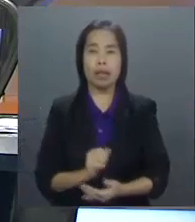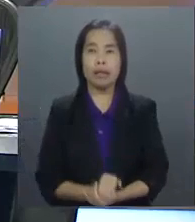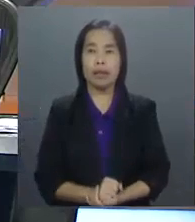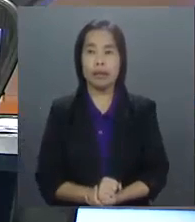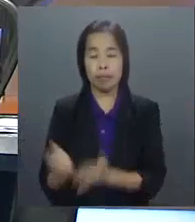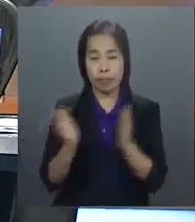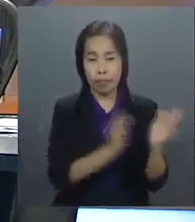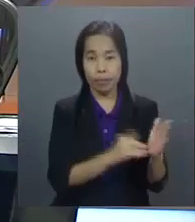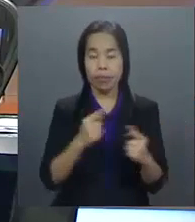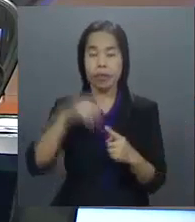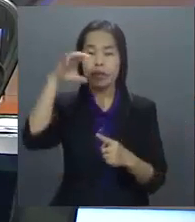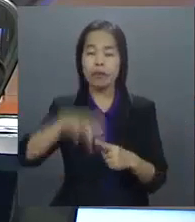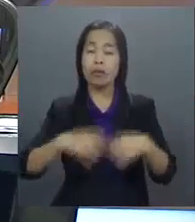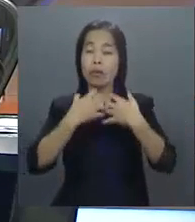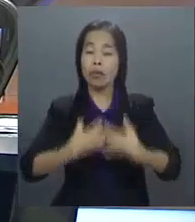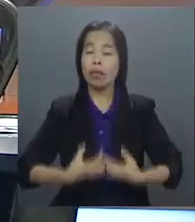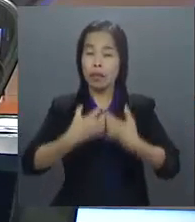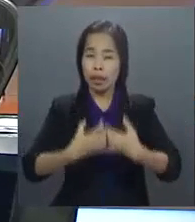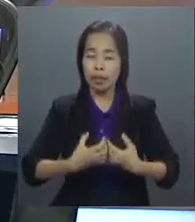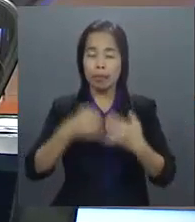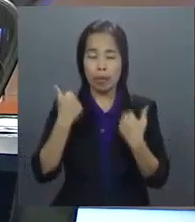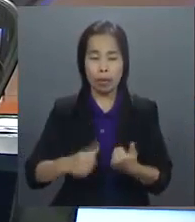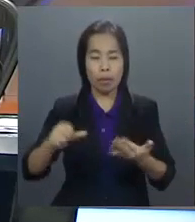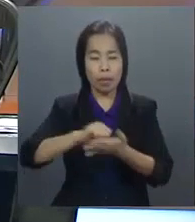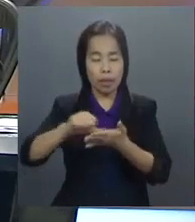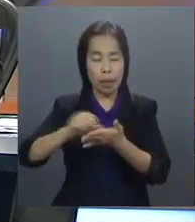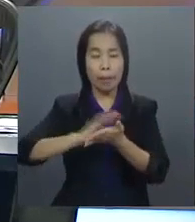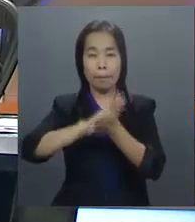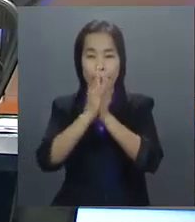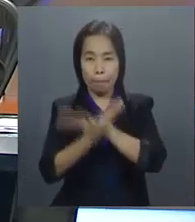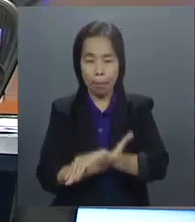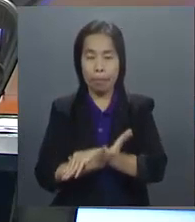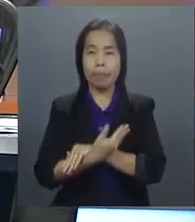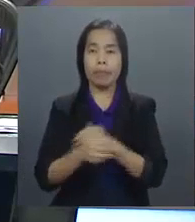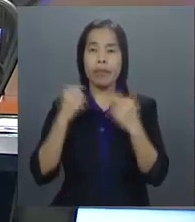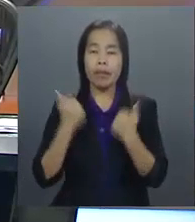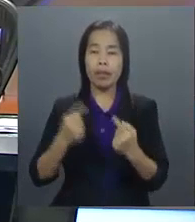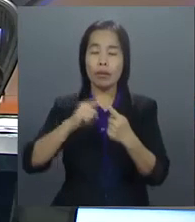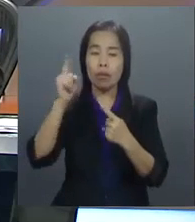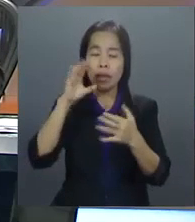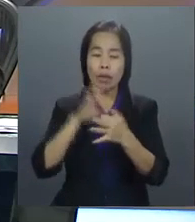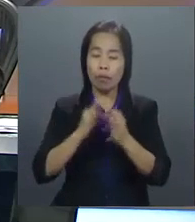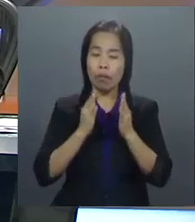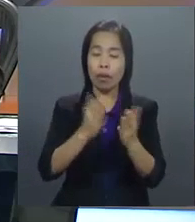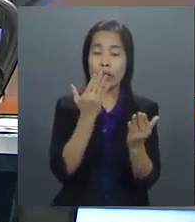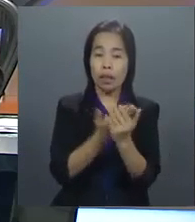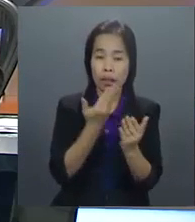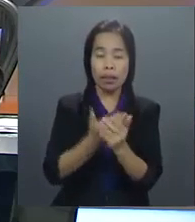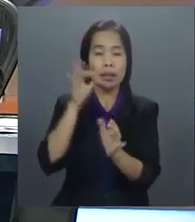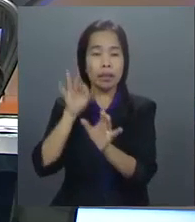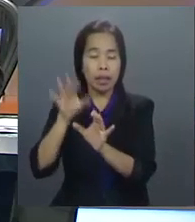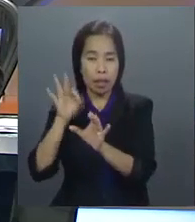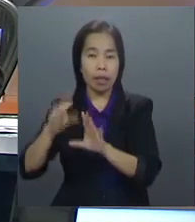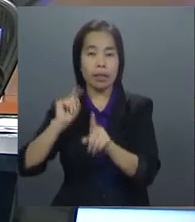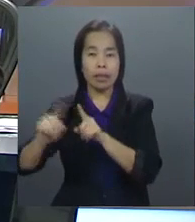ไม่เพียงภาคอุตสาหกรรมนะครับที่ต้องมีการปรับตัวรับกับยุทธศาสตร์ประเทศไทย 4.0 ครับแต่ว่าในภาคการเงินครับแล้วก็การธนาคารกลับมีการพลิกโฉม